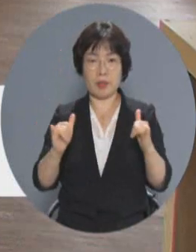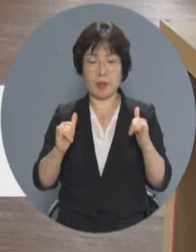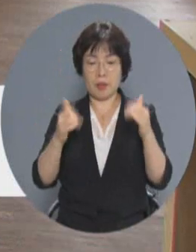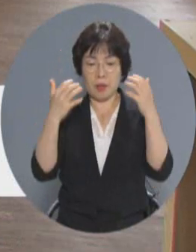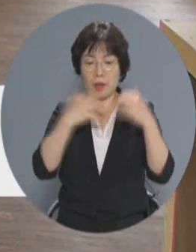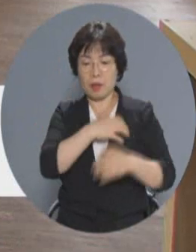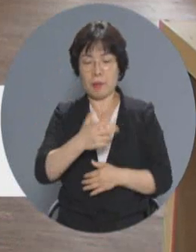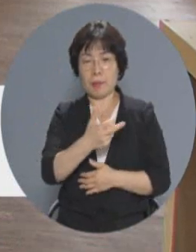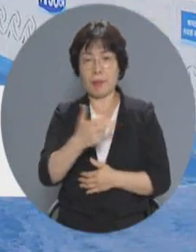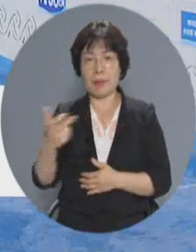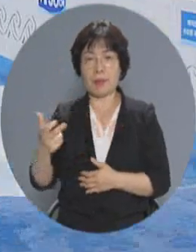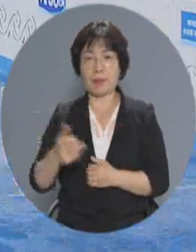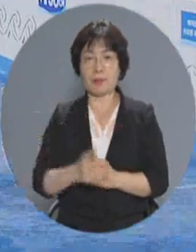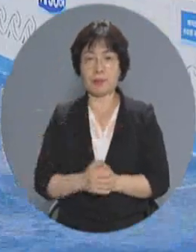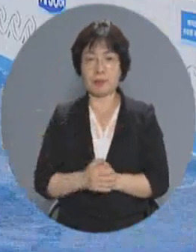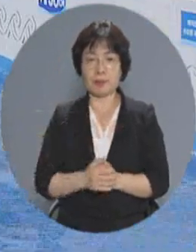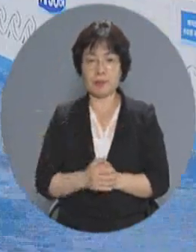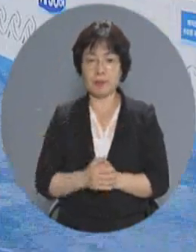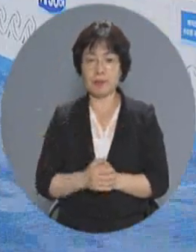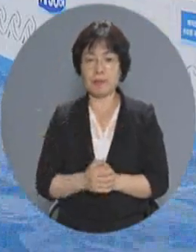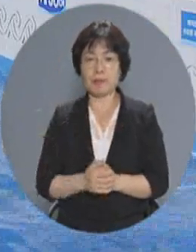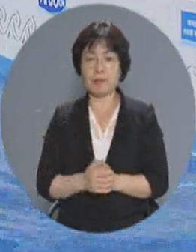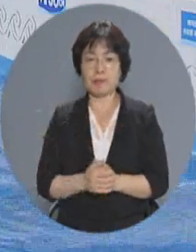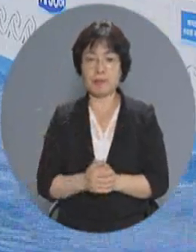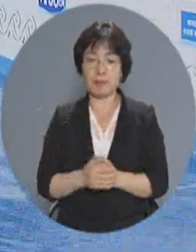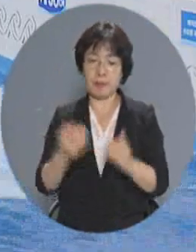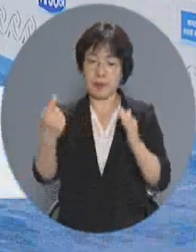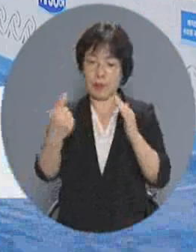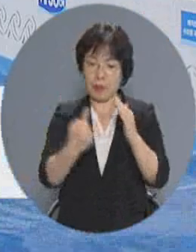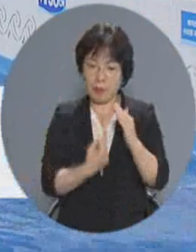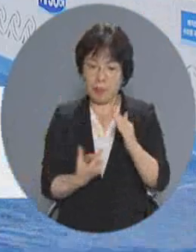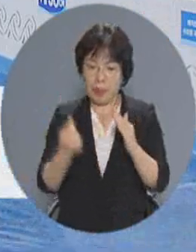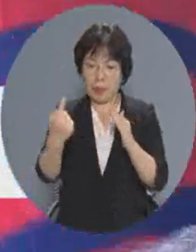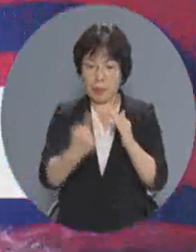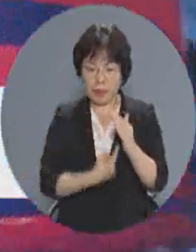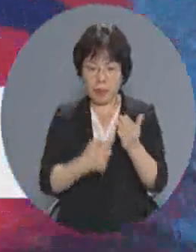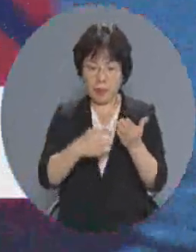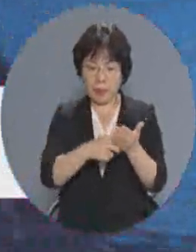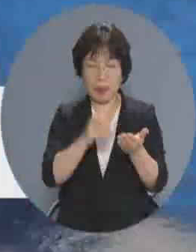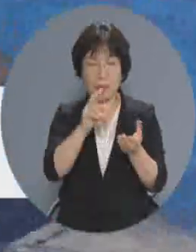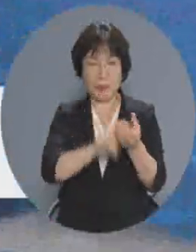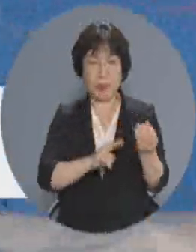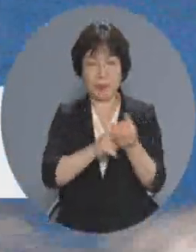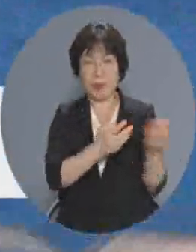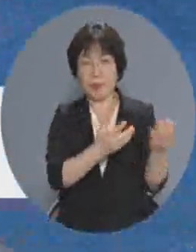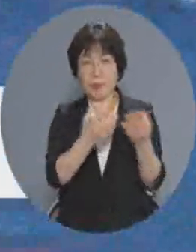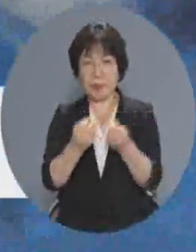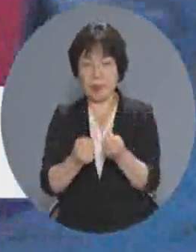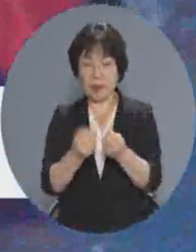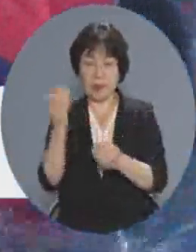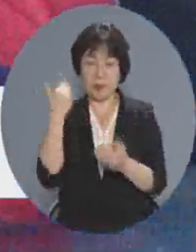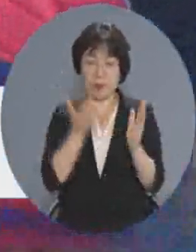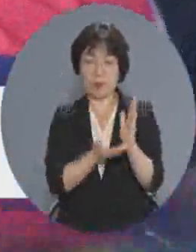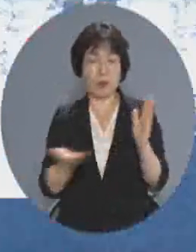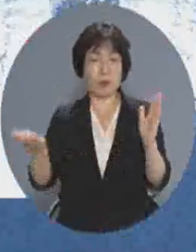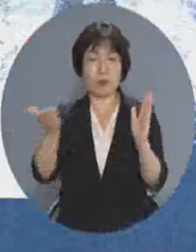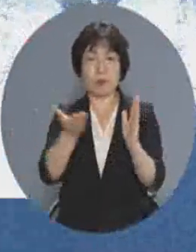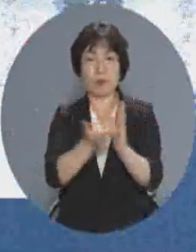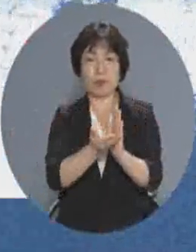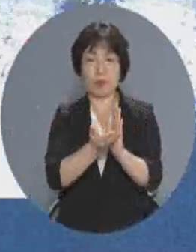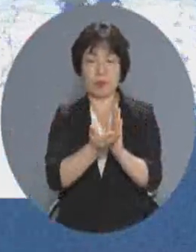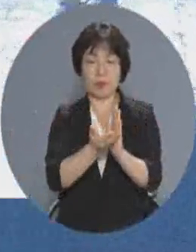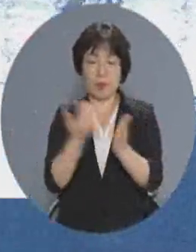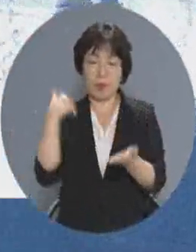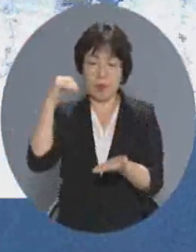커지고 있습니다. 얼리 상품을 내가지고 많이 판매도 되고 했는데 최근에 이렇게 단계가 격상되다 보니까